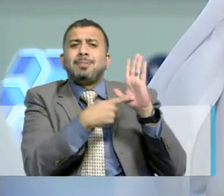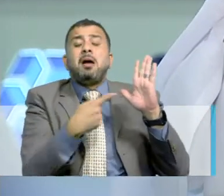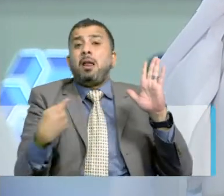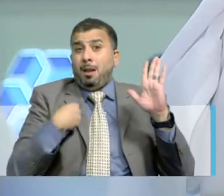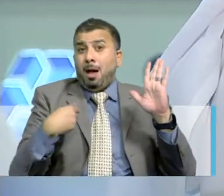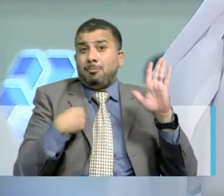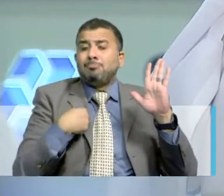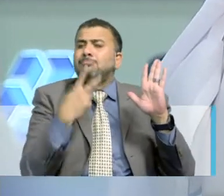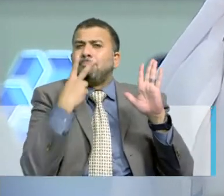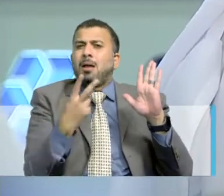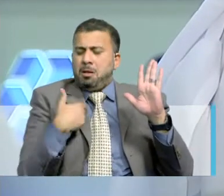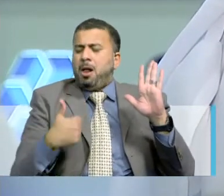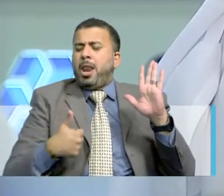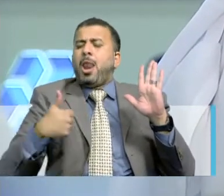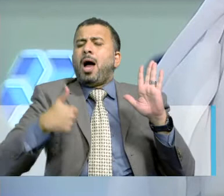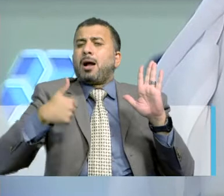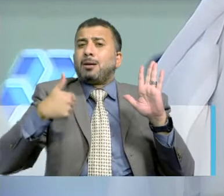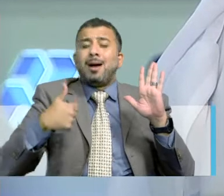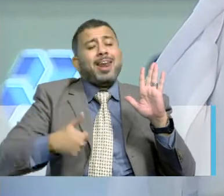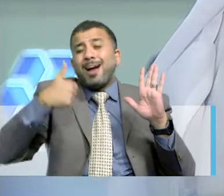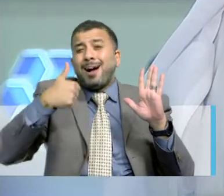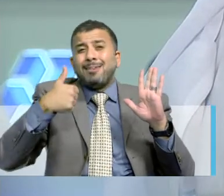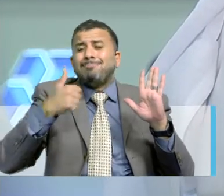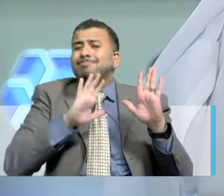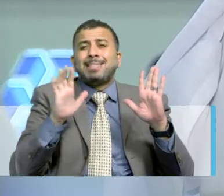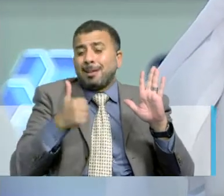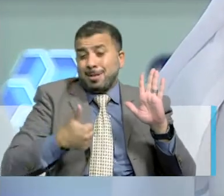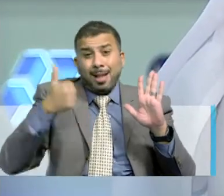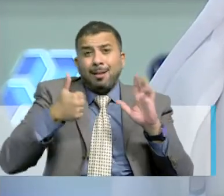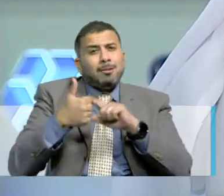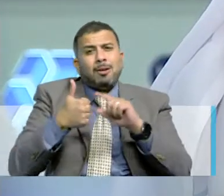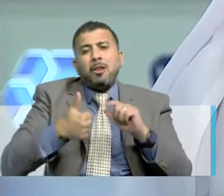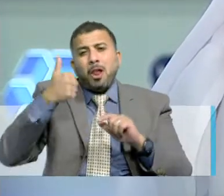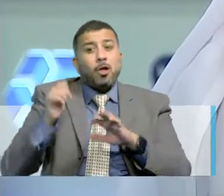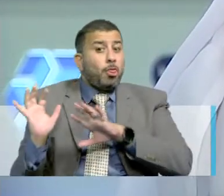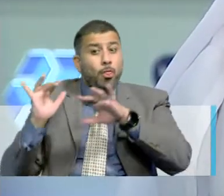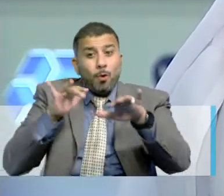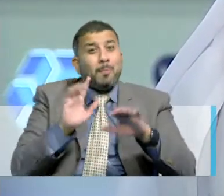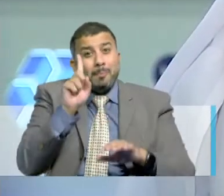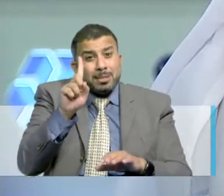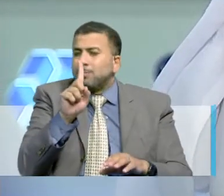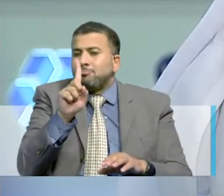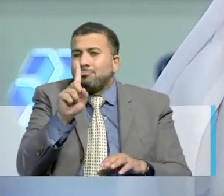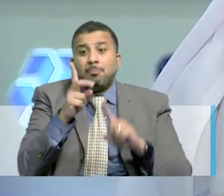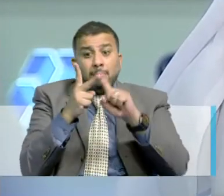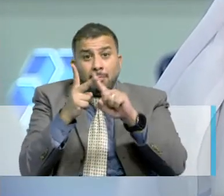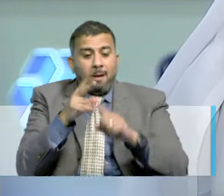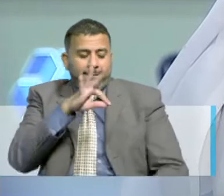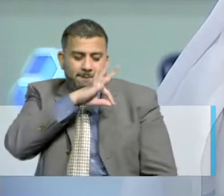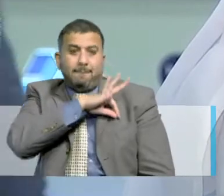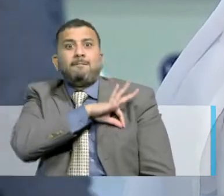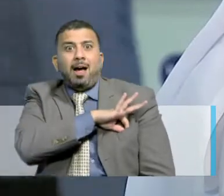نحلم من خلالها أن نحقق نجاح، ليس فقط من ناحية الزوار، ولكن من ناحية الاستفادة